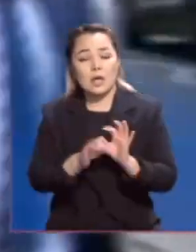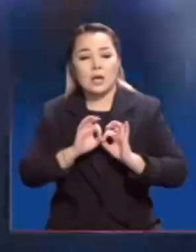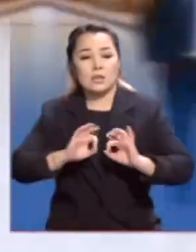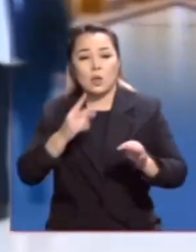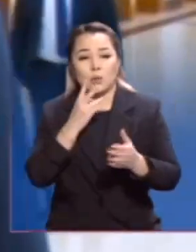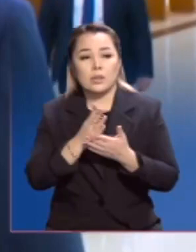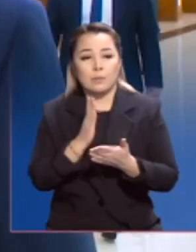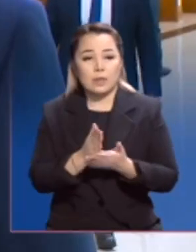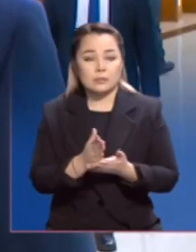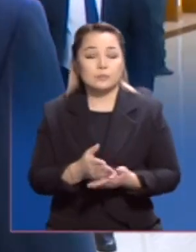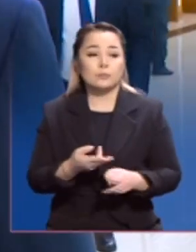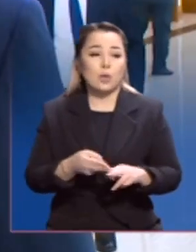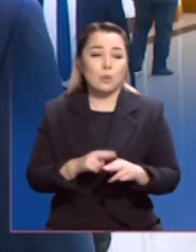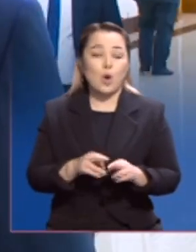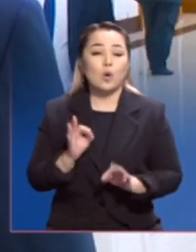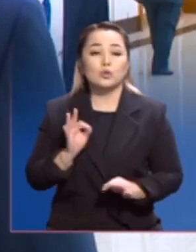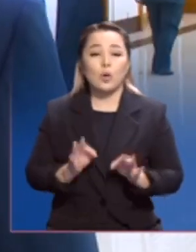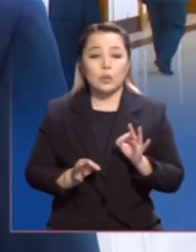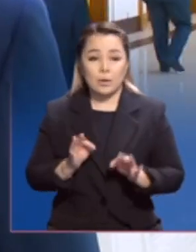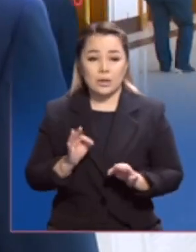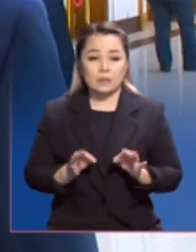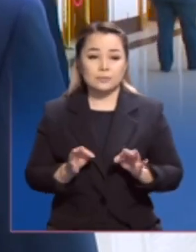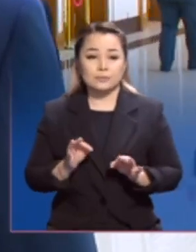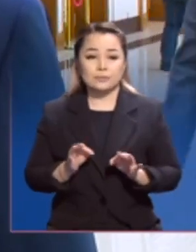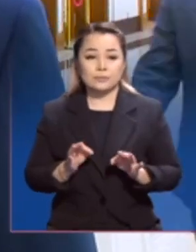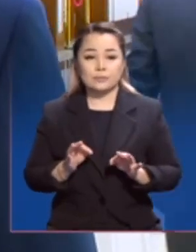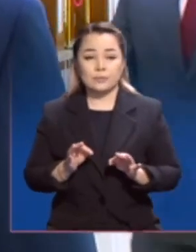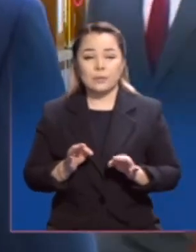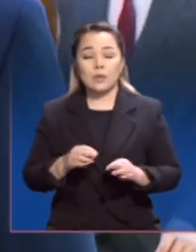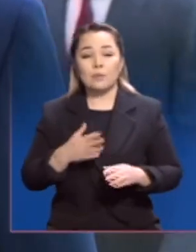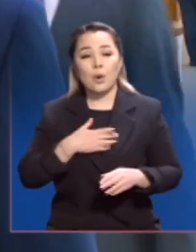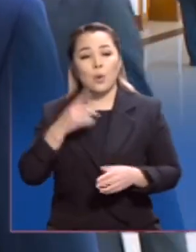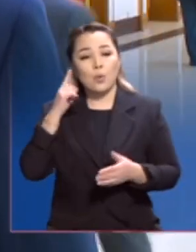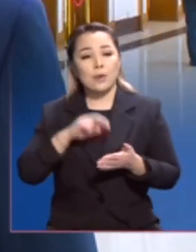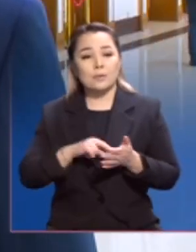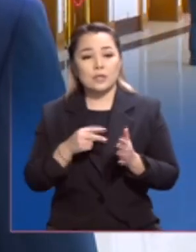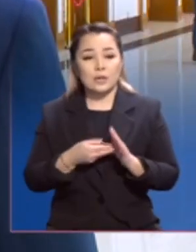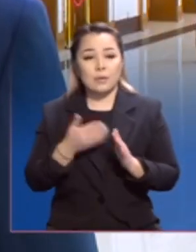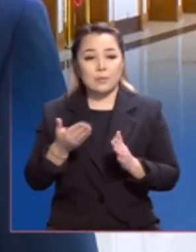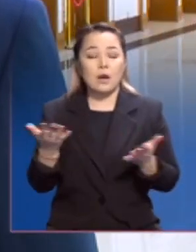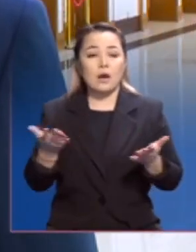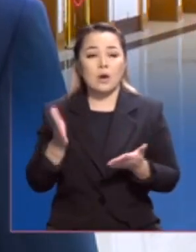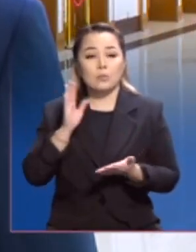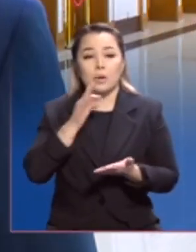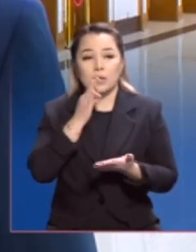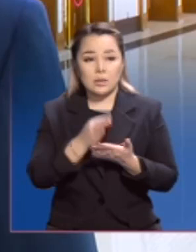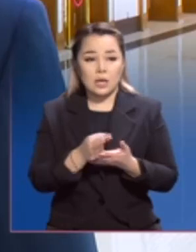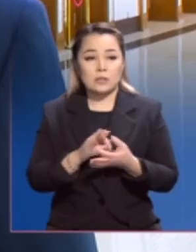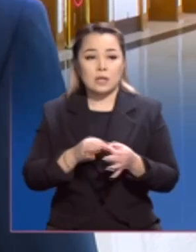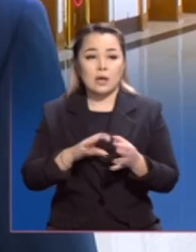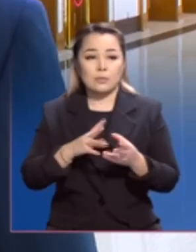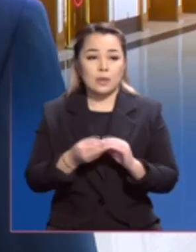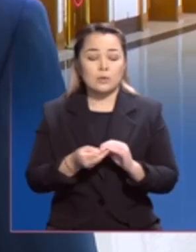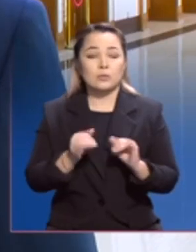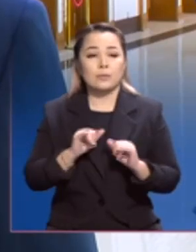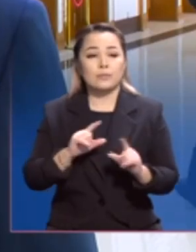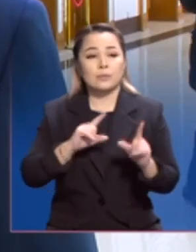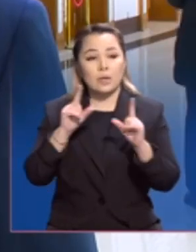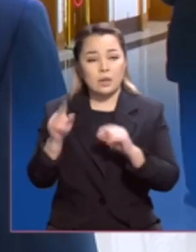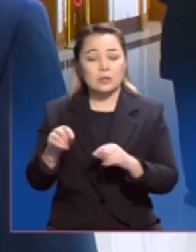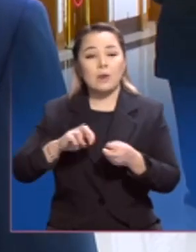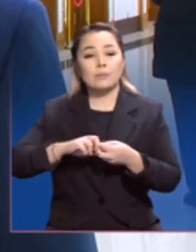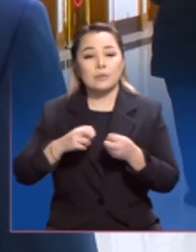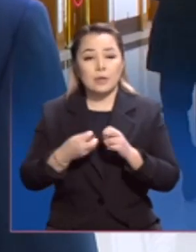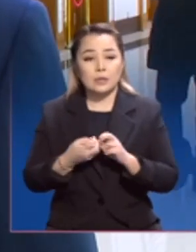жеткізді. Бұл нормалар менің ойымша, мынау қалай бұл активтер сыртқа шығып кетті, олардың